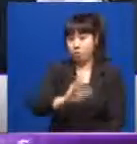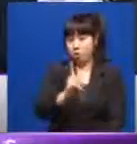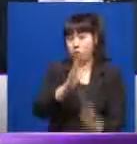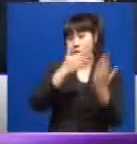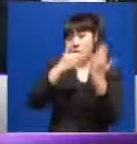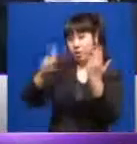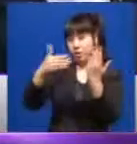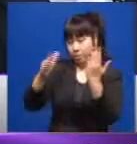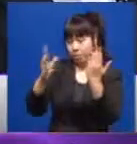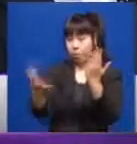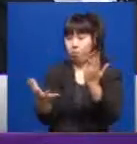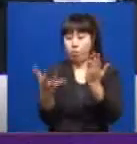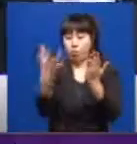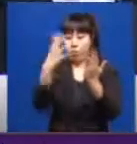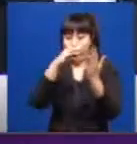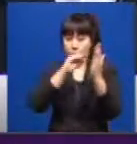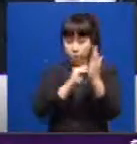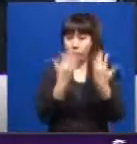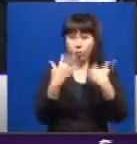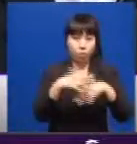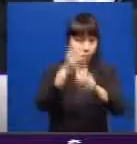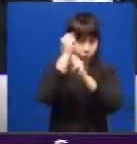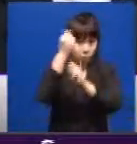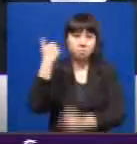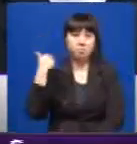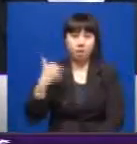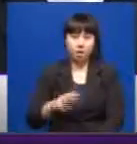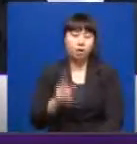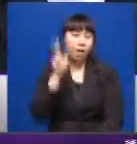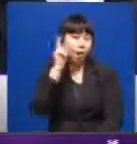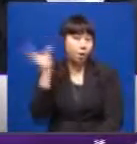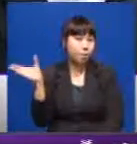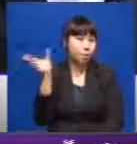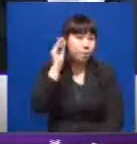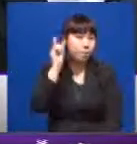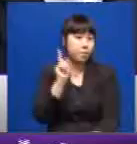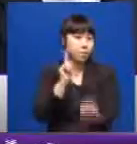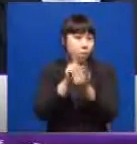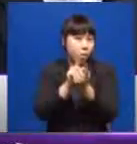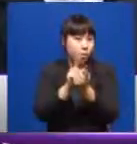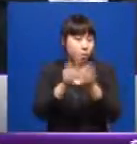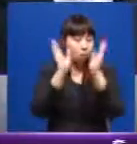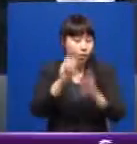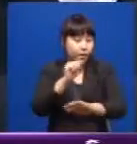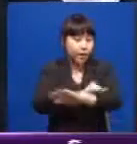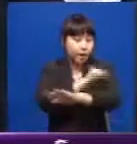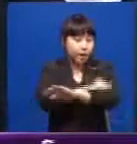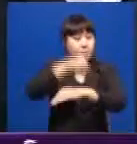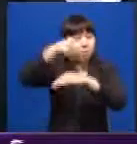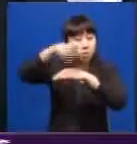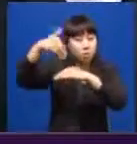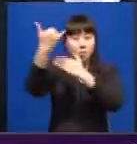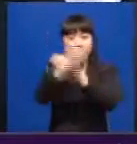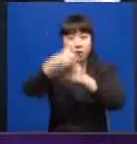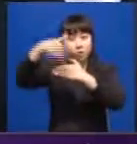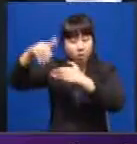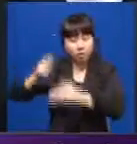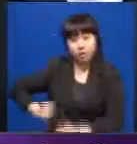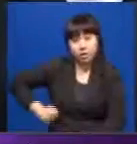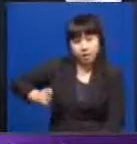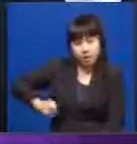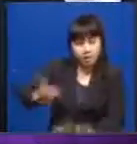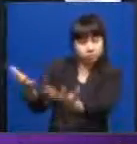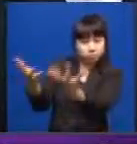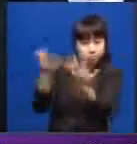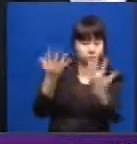ออกเฉียงเหนือเดินทางมาร่วมชุมนุมแล้วจากการข่าวพบว่าไม่มีการเกณฑ์แรงงานต่างด้าวหรือกองกำลังเขมรเข้าร่วม